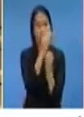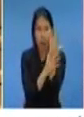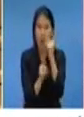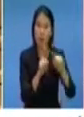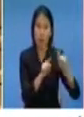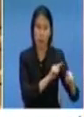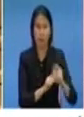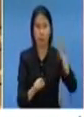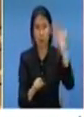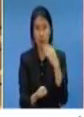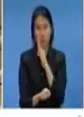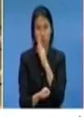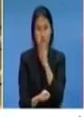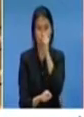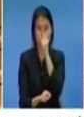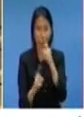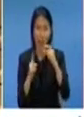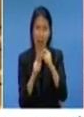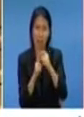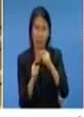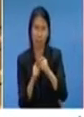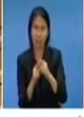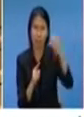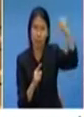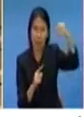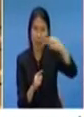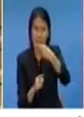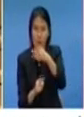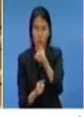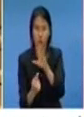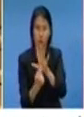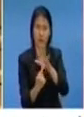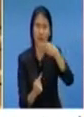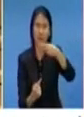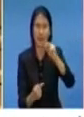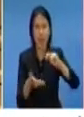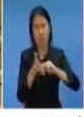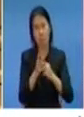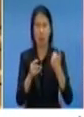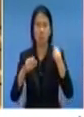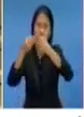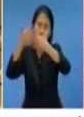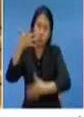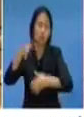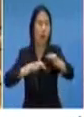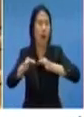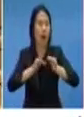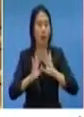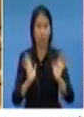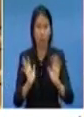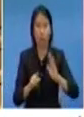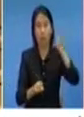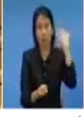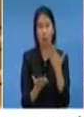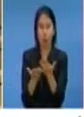พอพูดถึงพลังงานทดแทนมันก็จะมีมากมายหลายเรื่องครับขออนุญาตเอ่ยนามท่านกสิทธิ์พิรมอภิปรายไปเมื่อสักครู่ตรงกับที่ผมเตรียมม